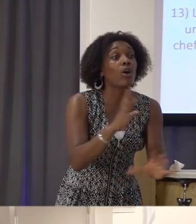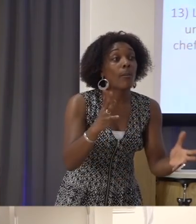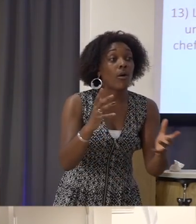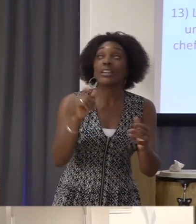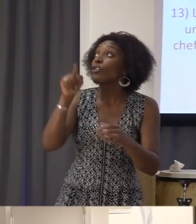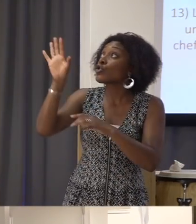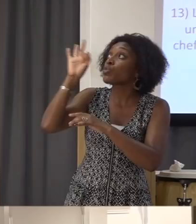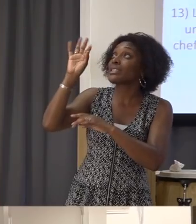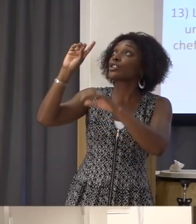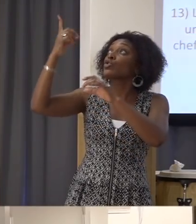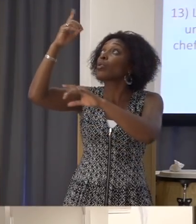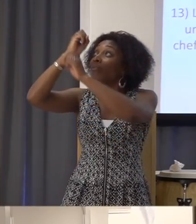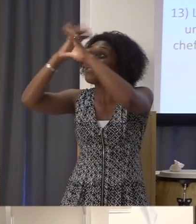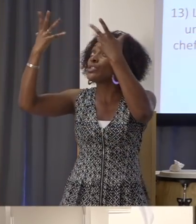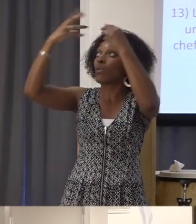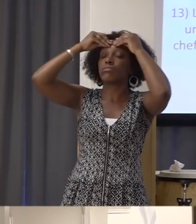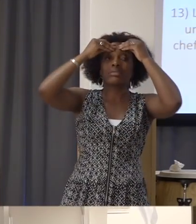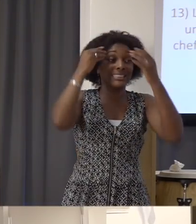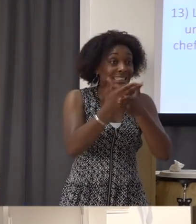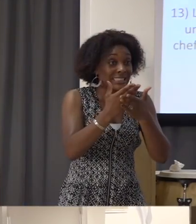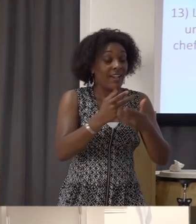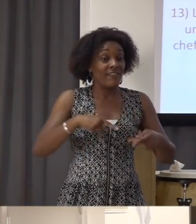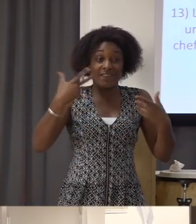la vision de Dieu.